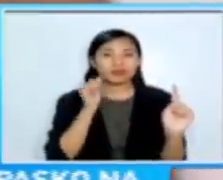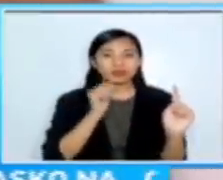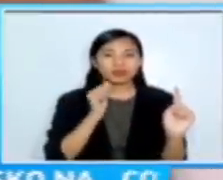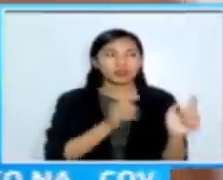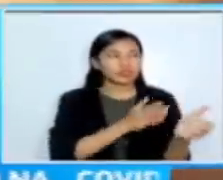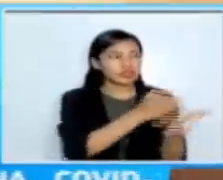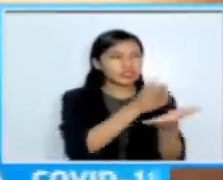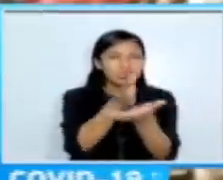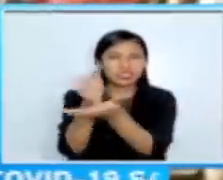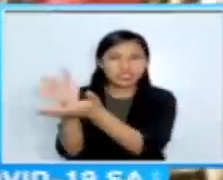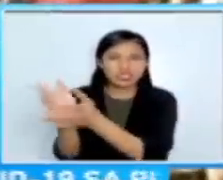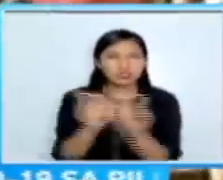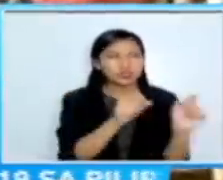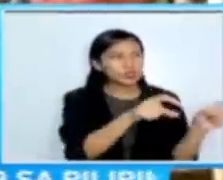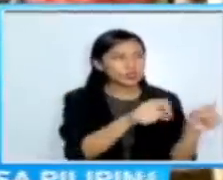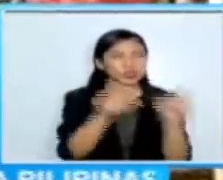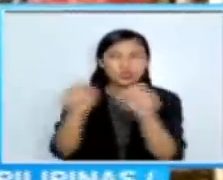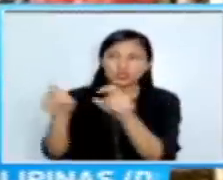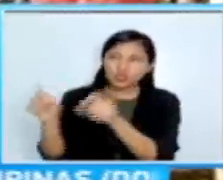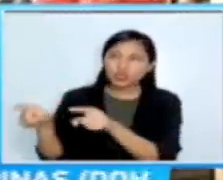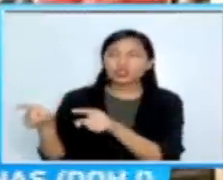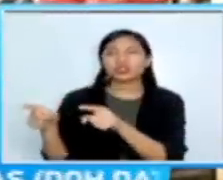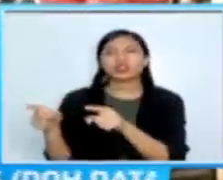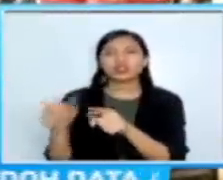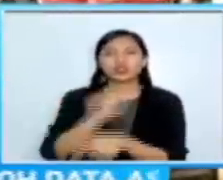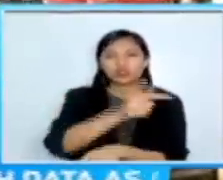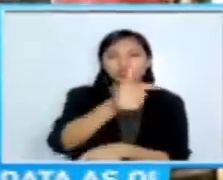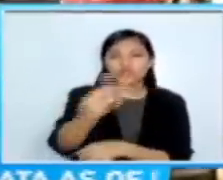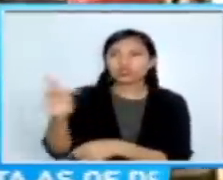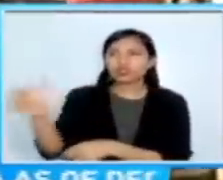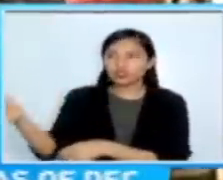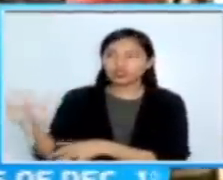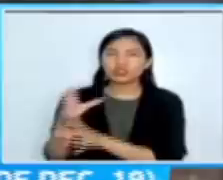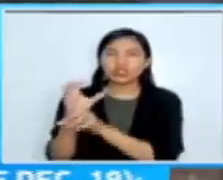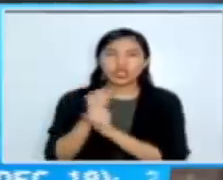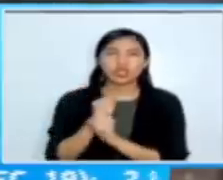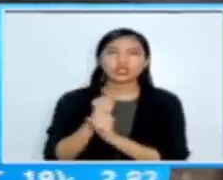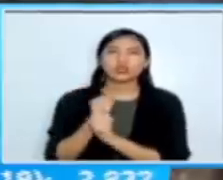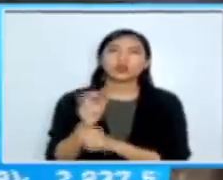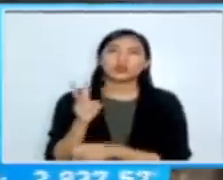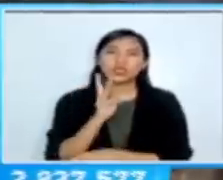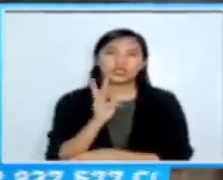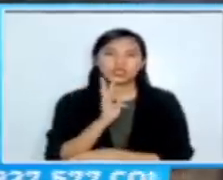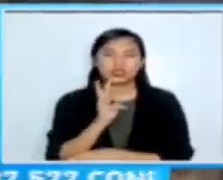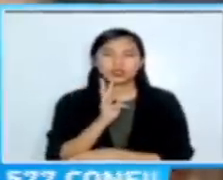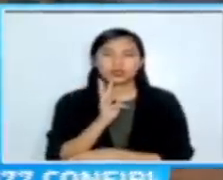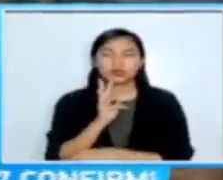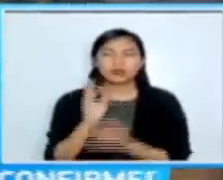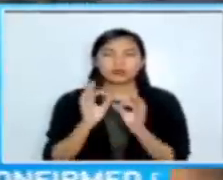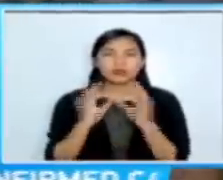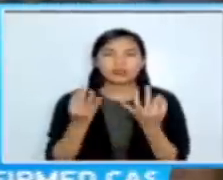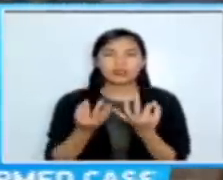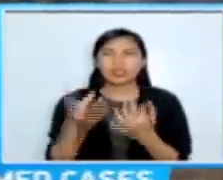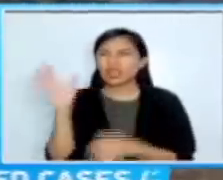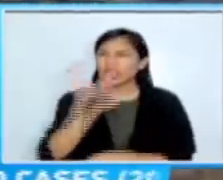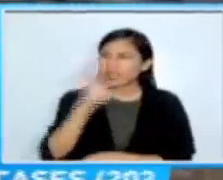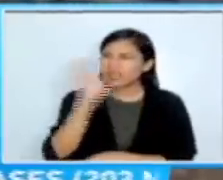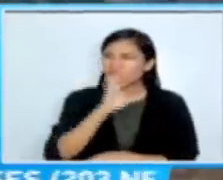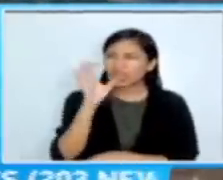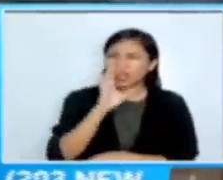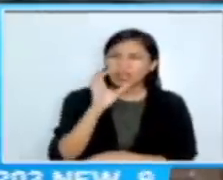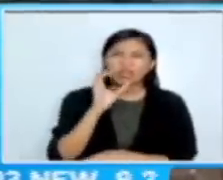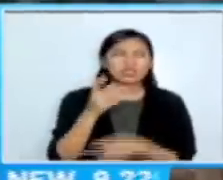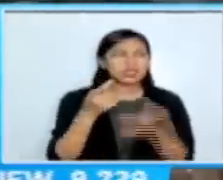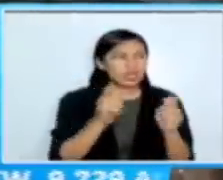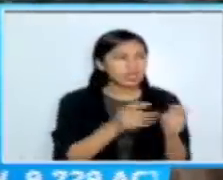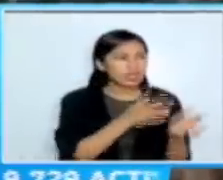inikutan kaya dumayo pa sa barangay Katarman, makakuha lang ng tubig para sa pamilya. Naghahanap talaga, nag-iikot kami.